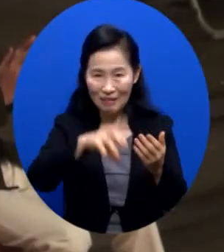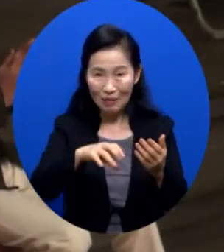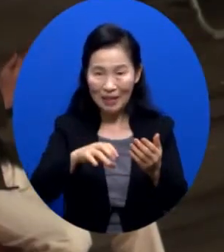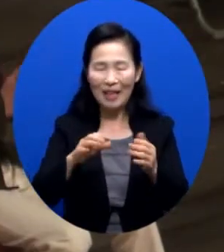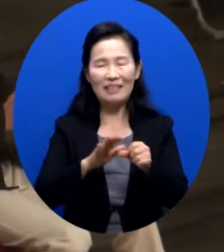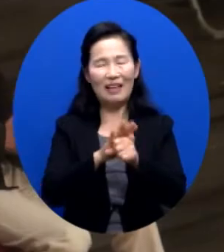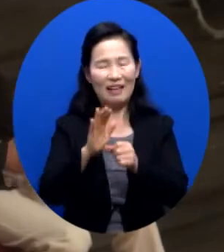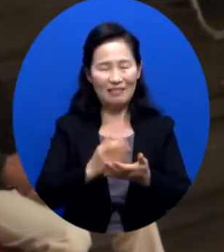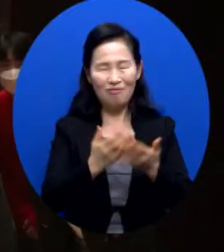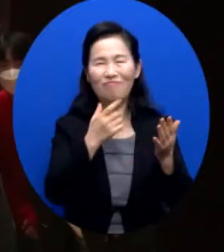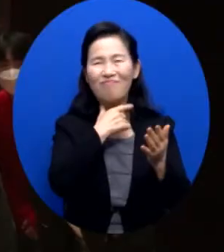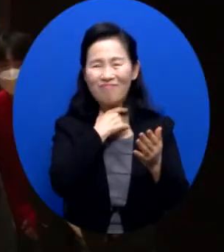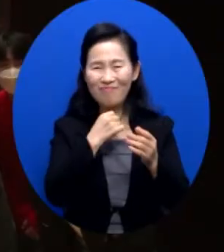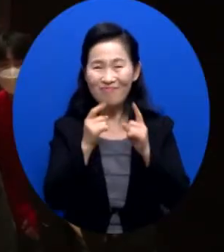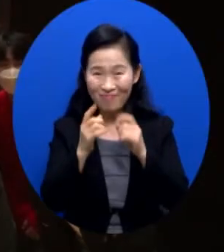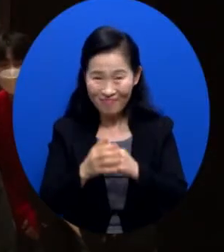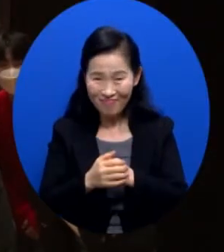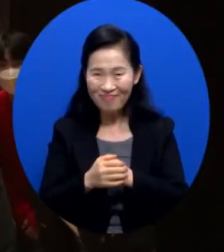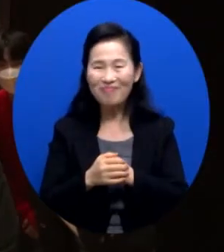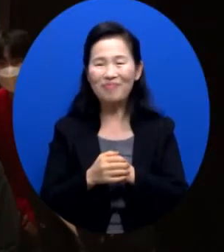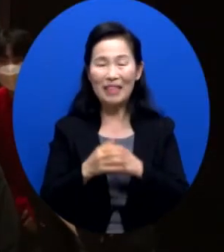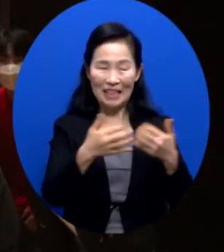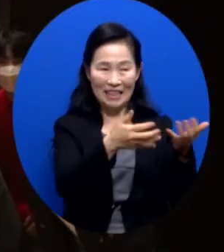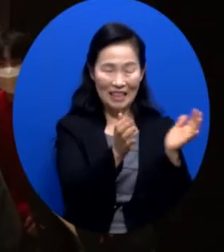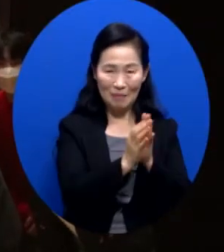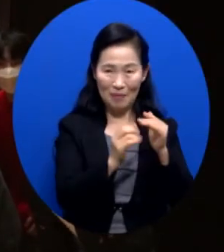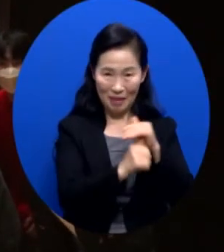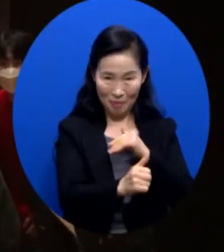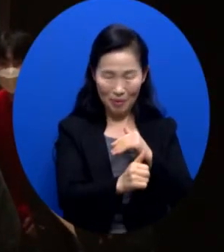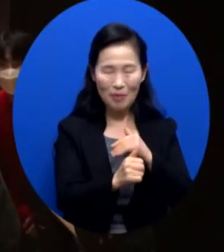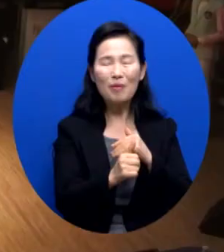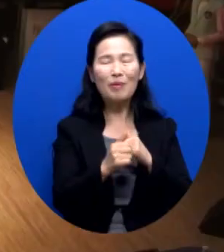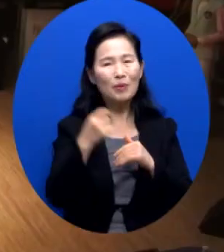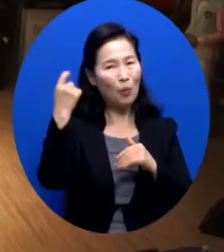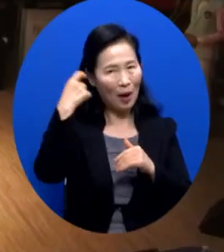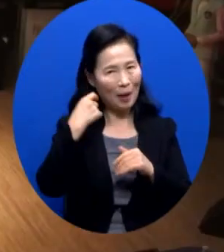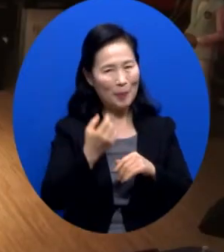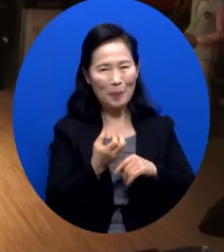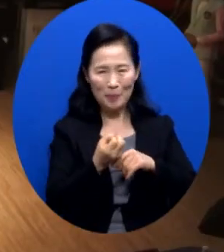사랑을 나누겠다며 프로미스 뮤지컬 팀 대표로 수상 소감을 전했습니다.